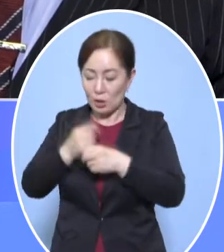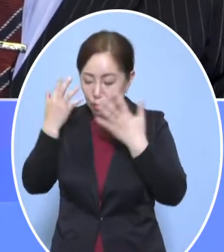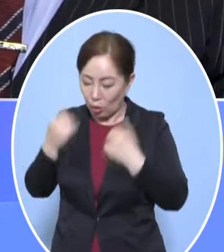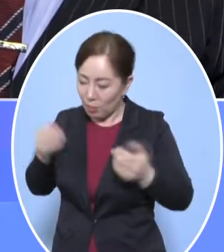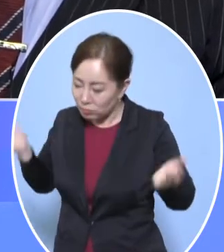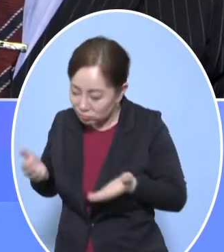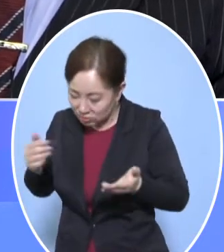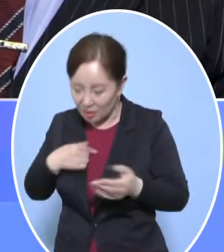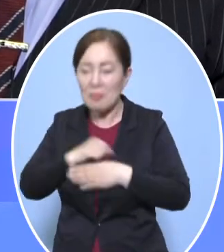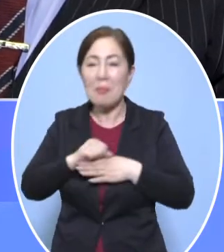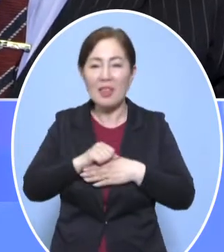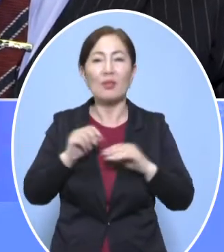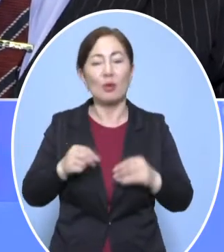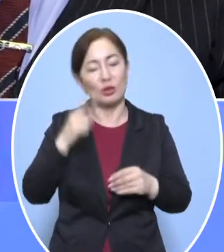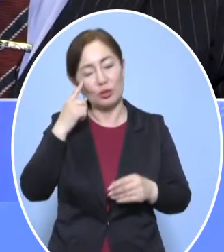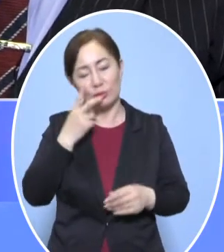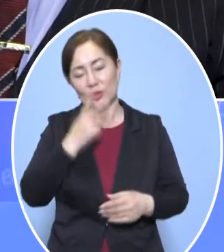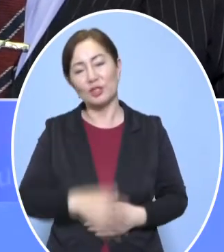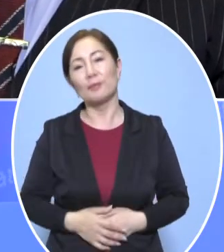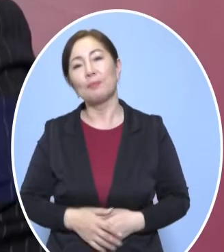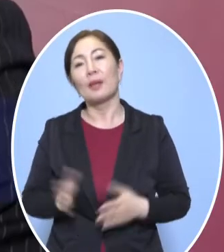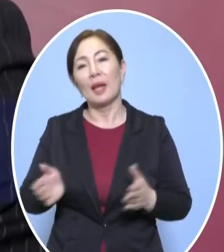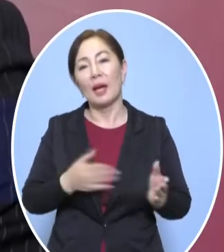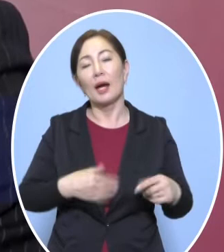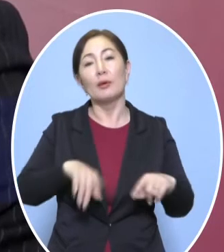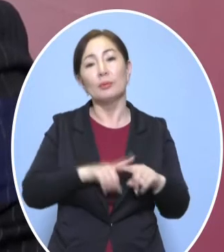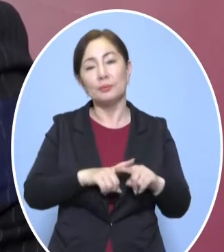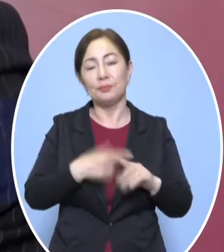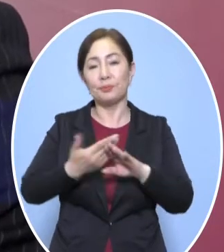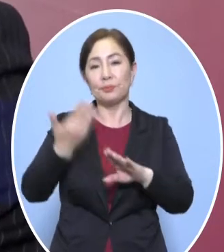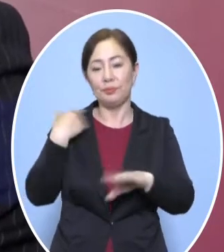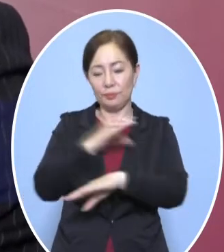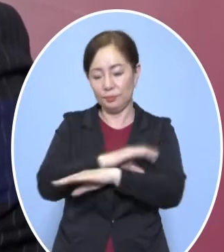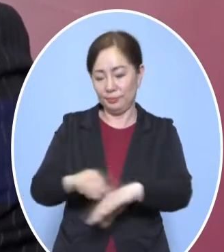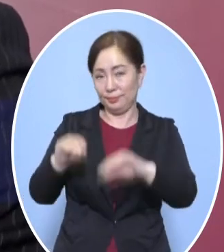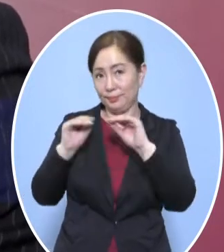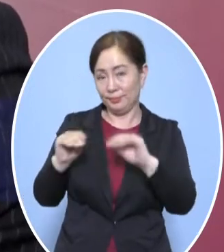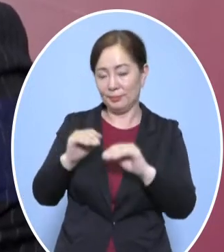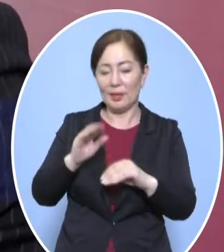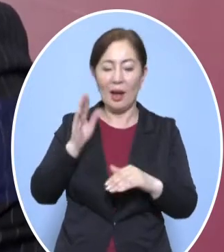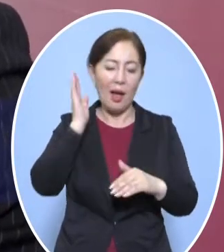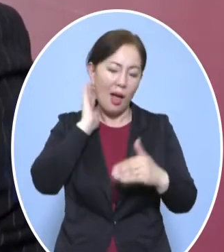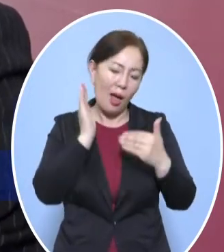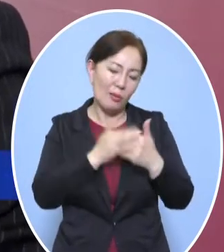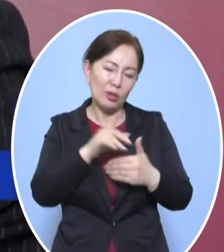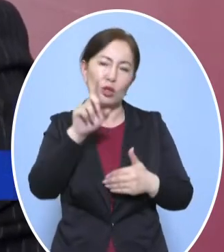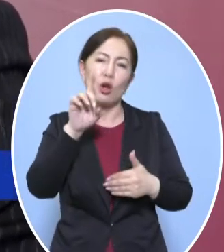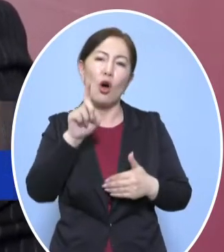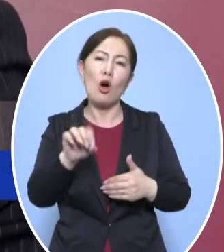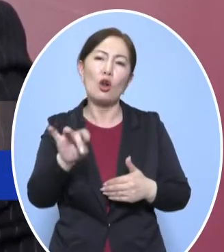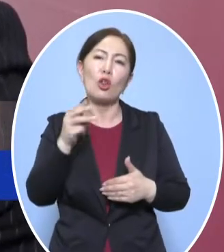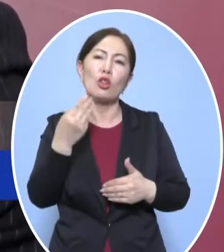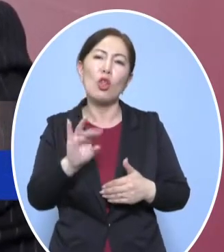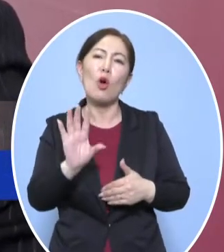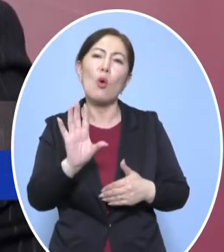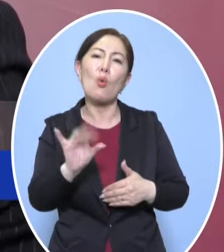хэмжээ зохион байгуулах бас нэлээд бэлтгэлтэй боллоо гэж үзэж байна. За мөн одоо өмнөх сургалтаар би авилгын одоо хор хөнөөл гэж юу вэ? Үнийг